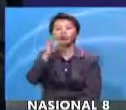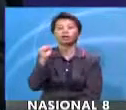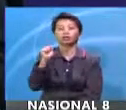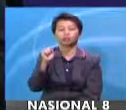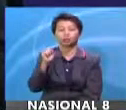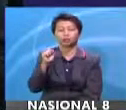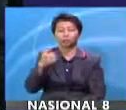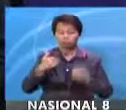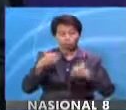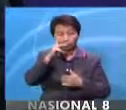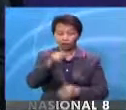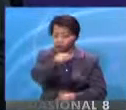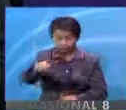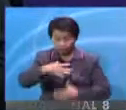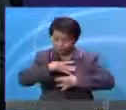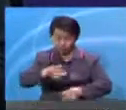lebih interested